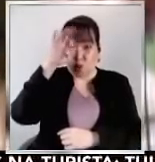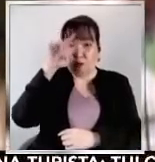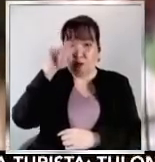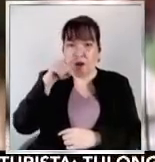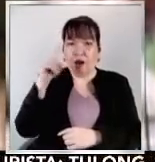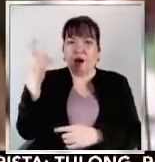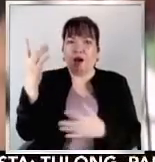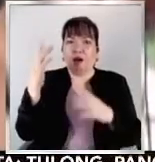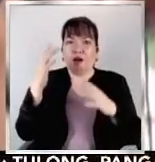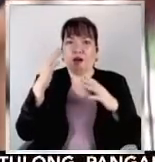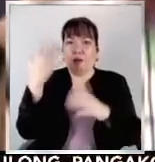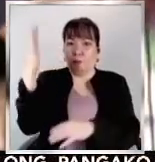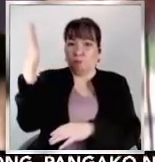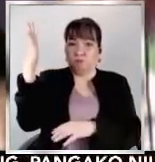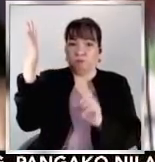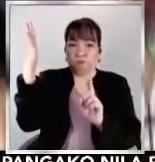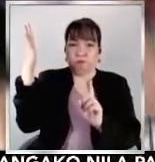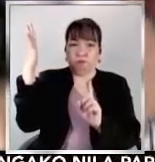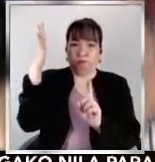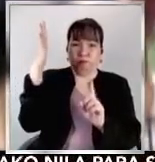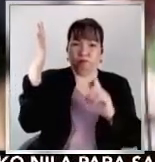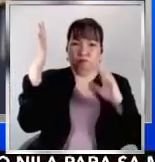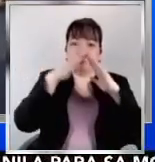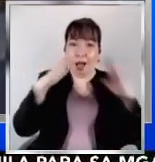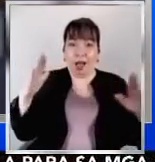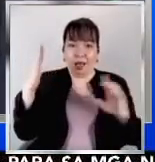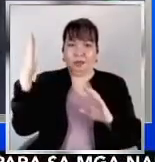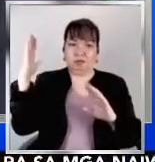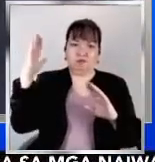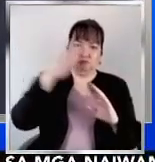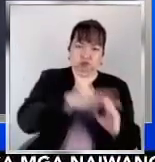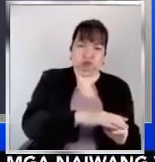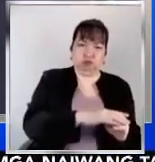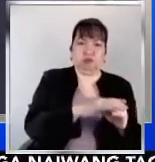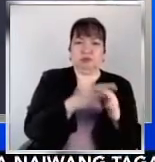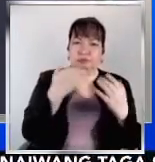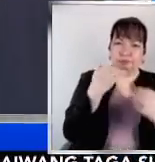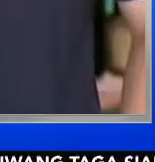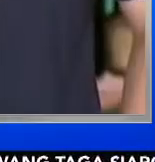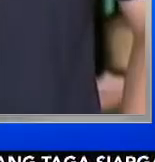puno ng nyog ang kanyang bahay. Mel. Maraming salamat sa iyo, Jonathan Andal.